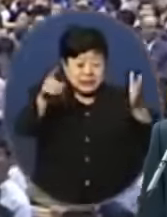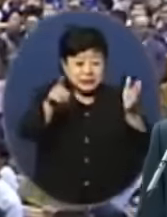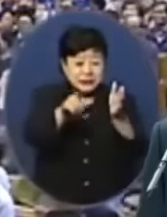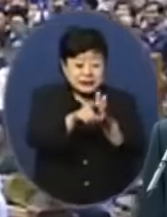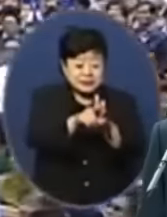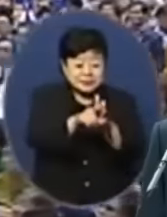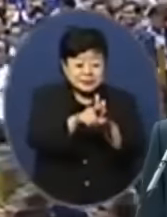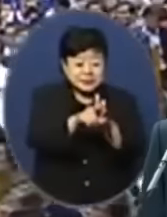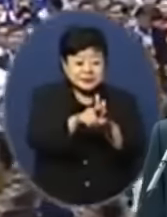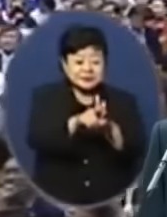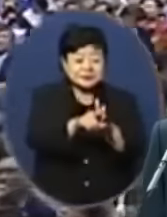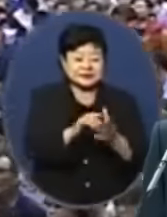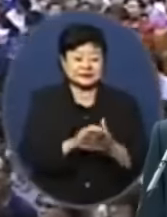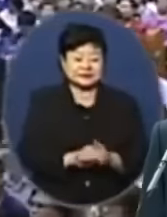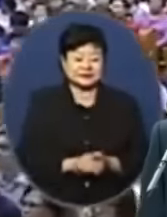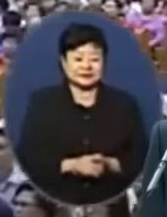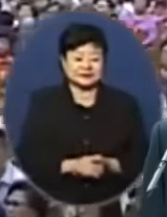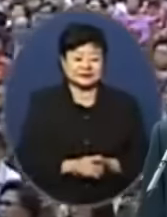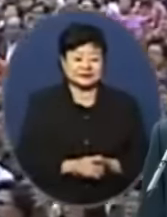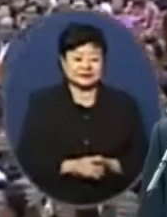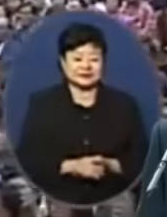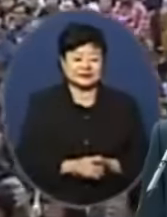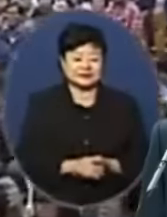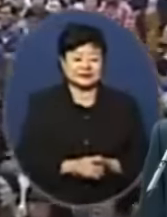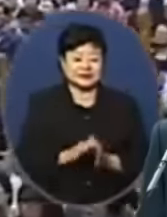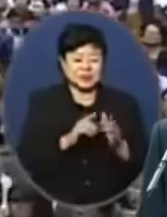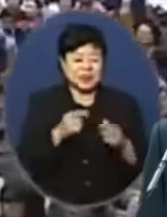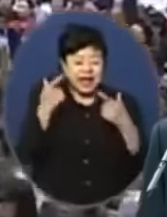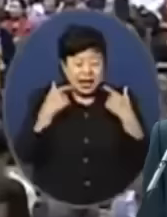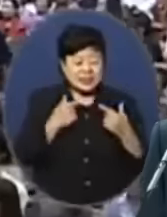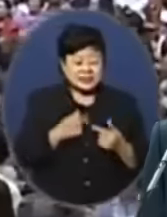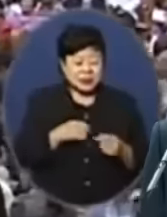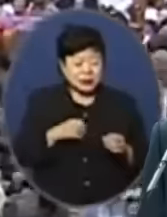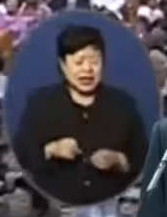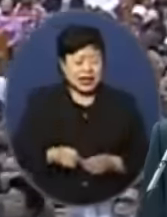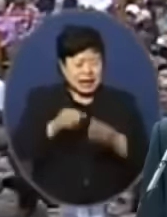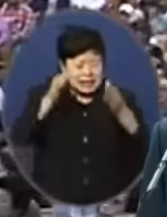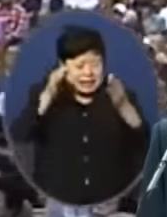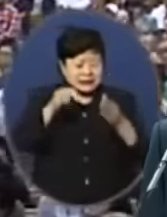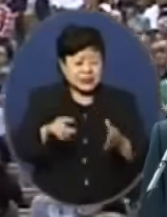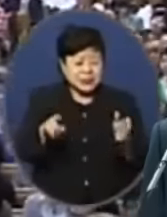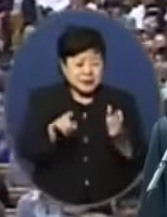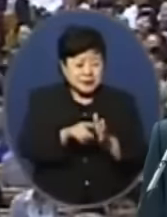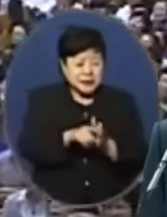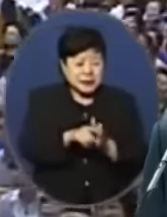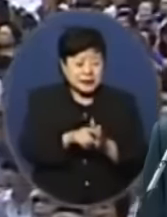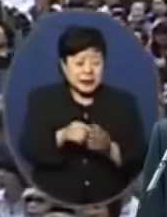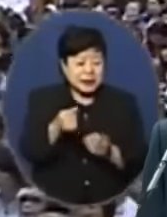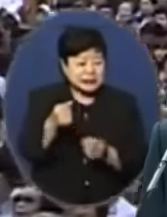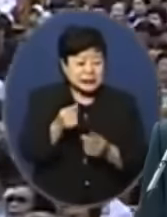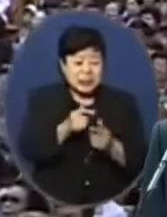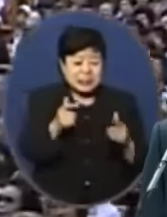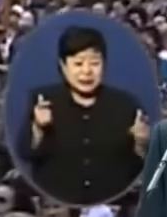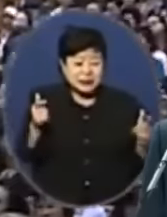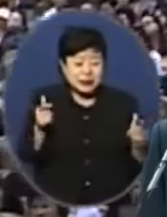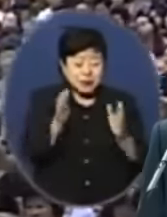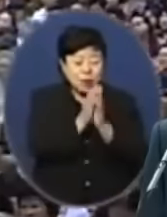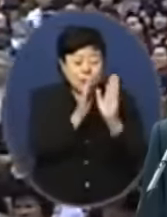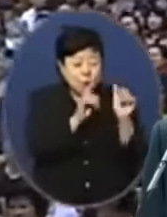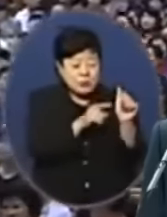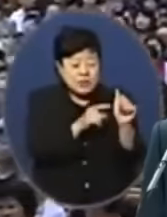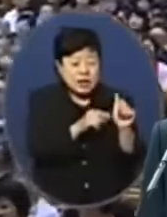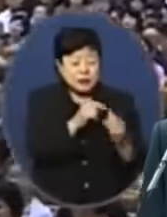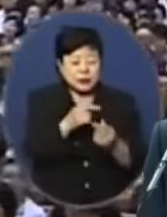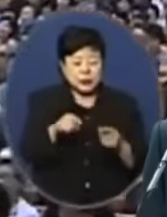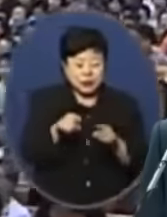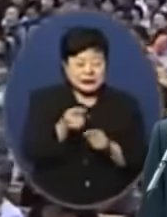믿음을 활용하는 것입니다. 모세가 항상 홍해가 갈라지는 믿음을 가지고 있지는 않습니다. 모세도 우리와